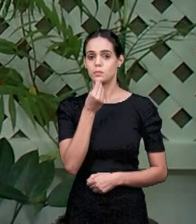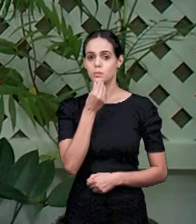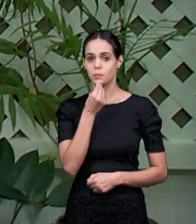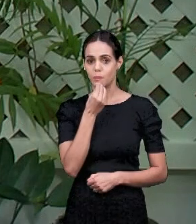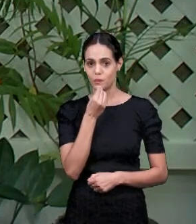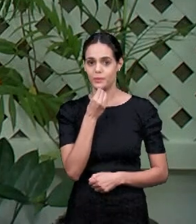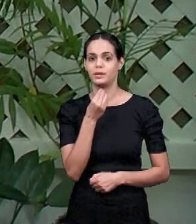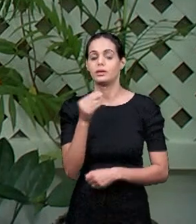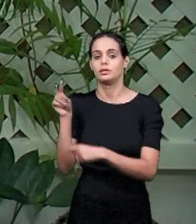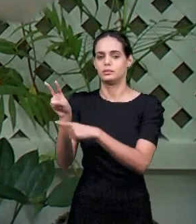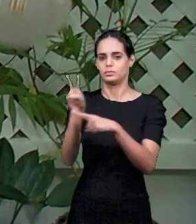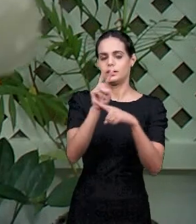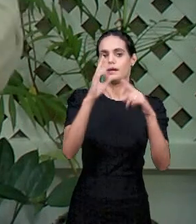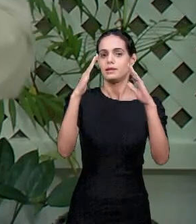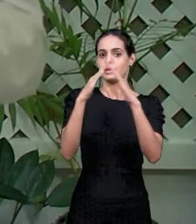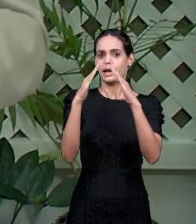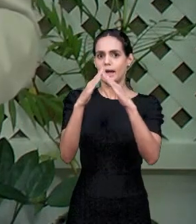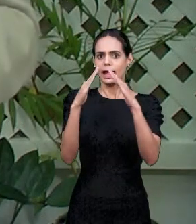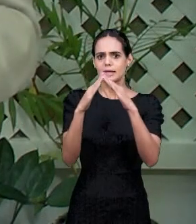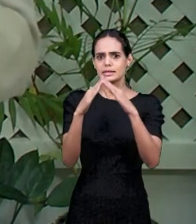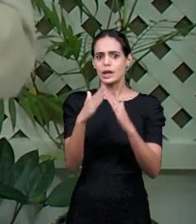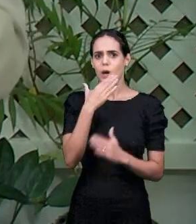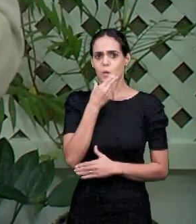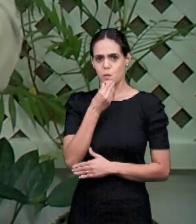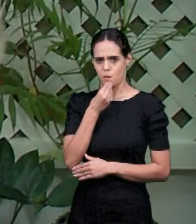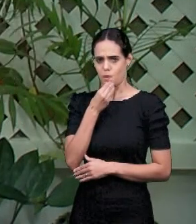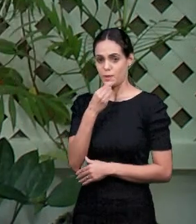disparu. Il était dans la montagne